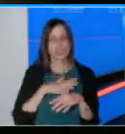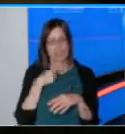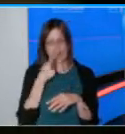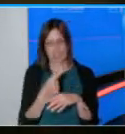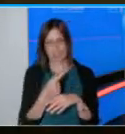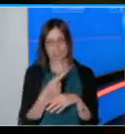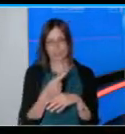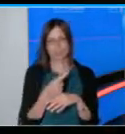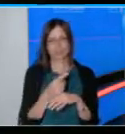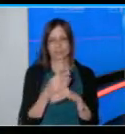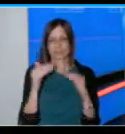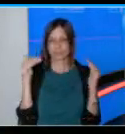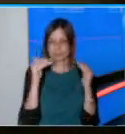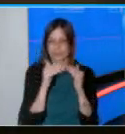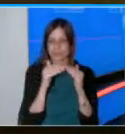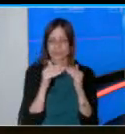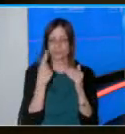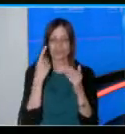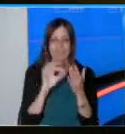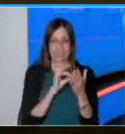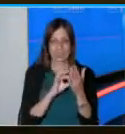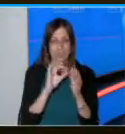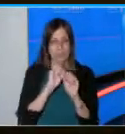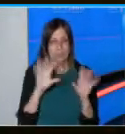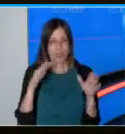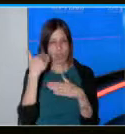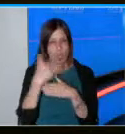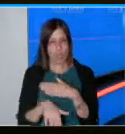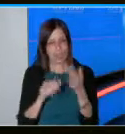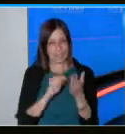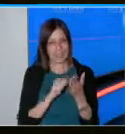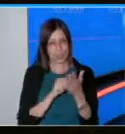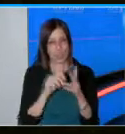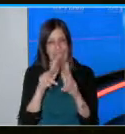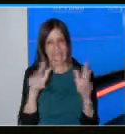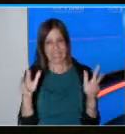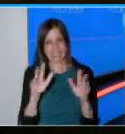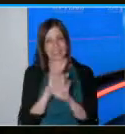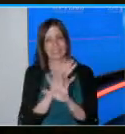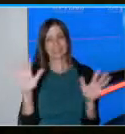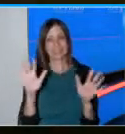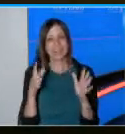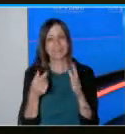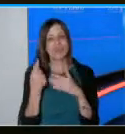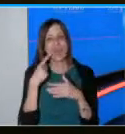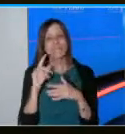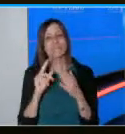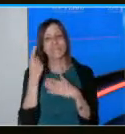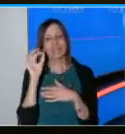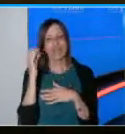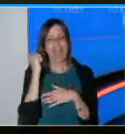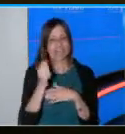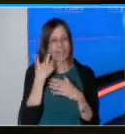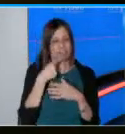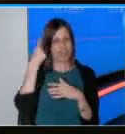לציין שלפי אחת הכתבות שפורסמו לאחרונה בארץ, רק מכל מקרי הרצח שהתרחשו שנה